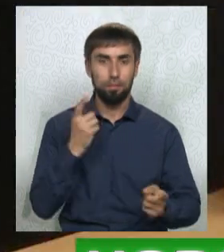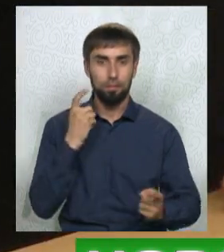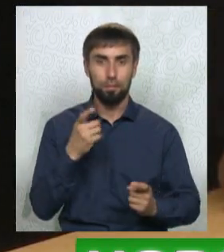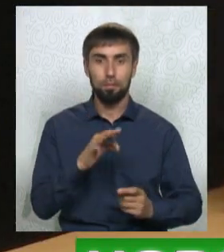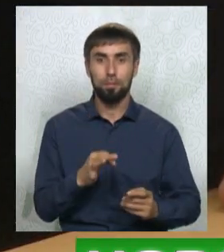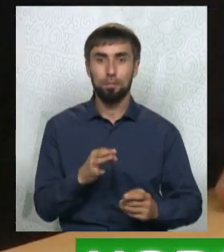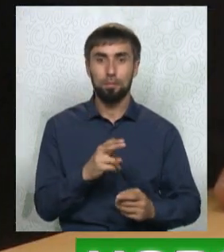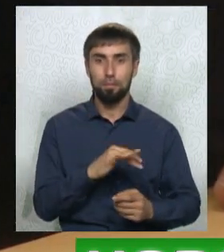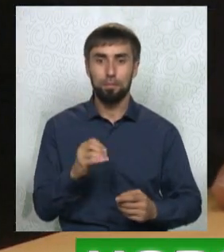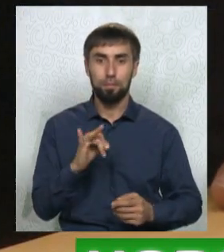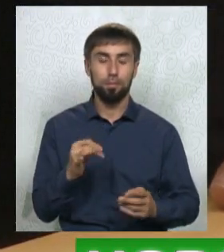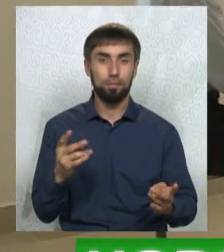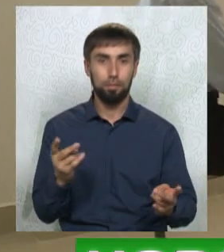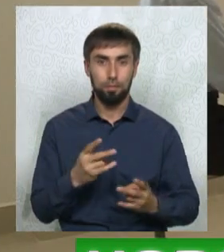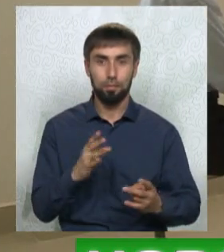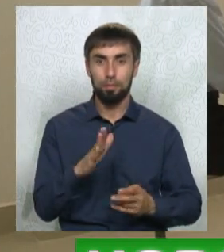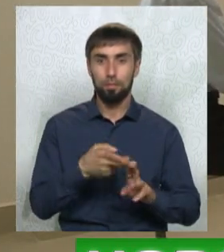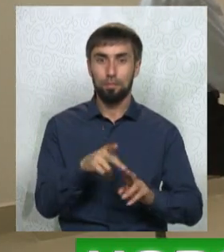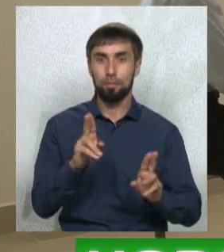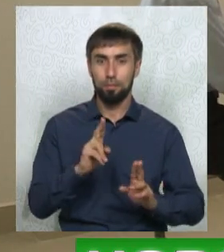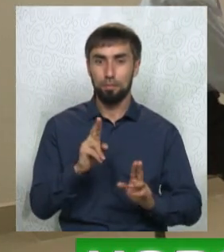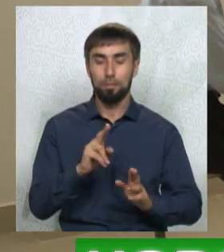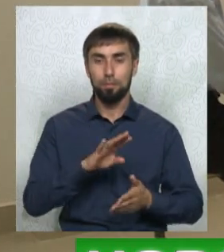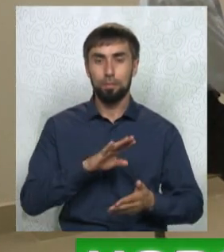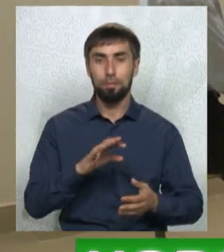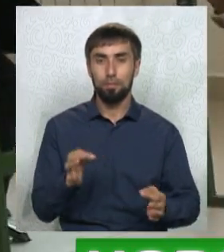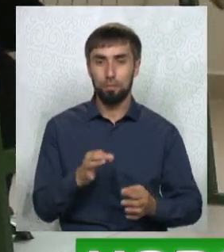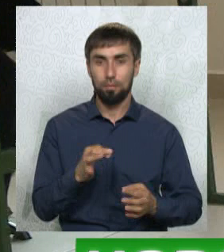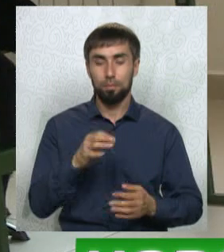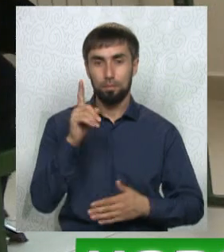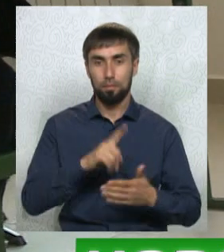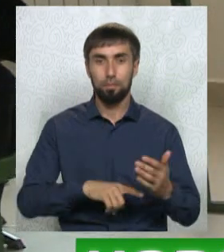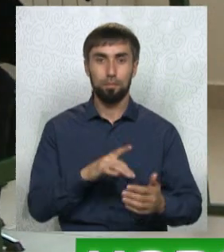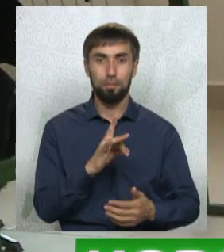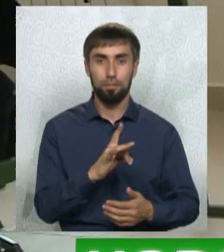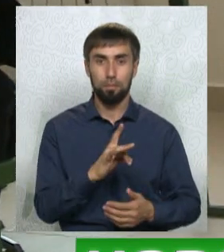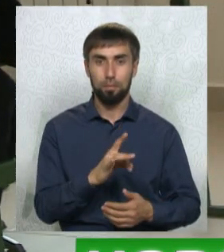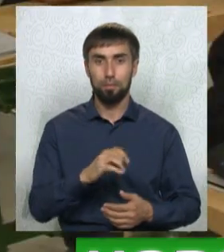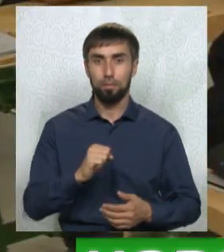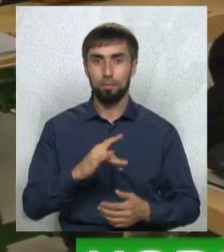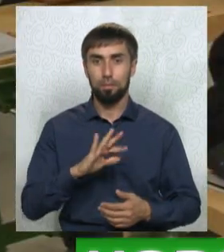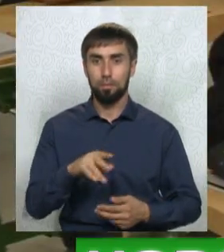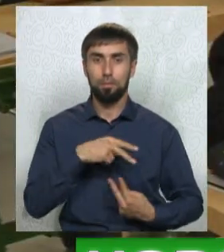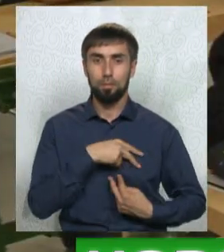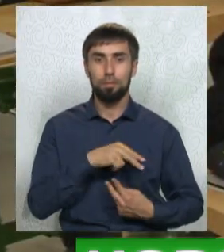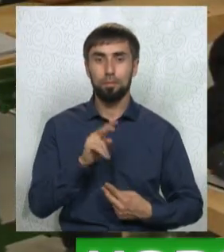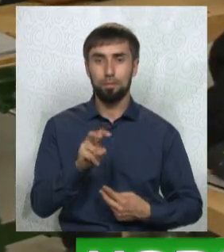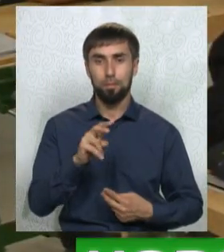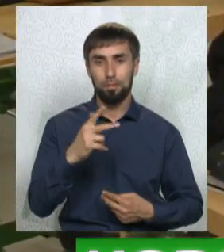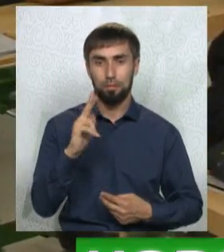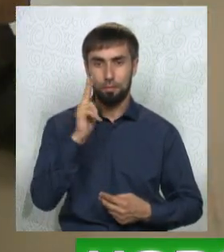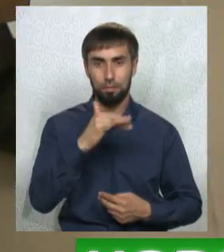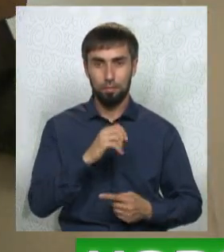Информация содержательная и необходимая. В этой дисциплине без нее никуда, признается Рамзан Ажигов. Уроки труда он посещает уже третий год, но